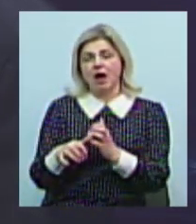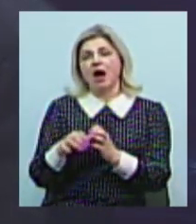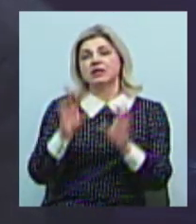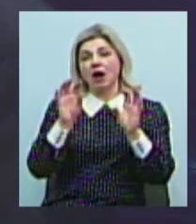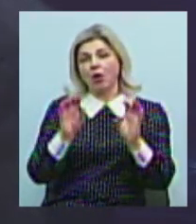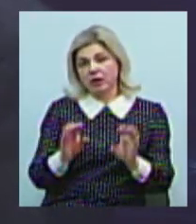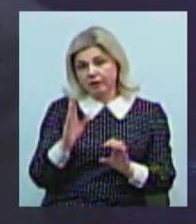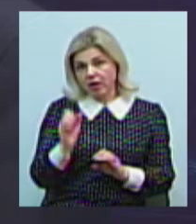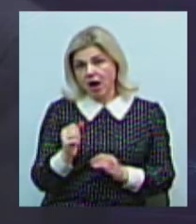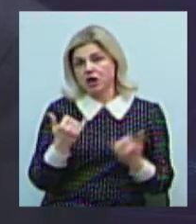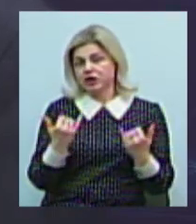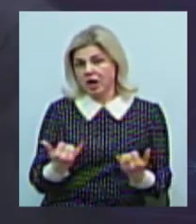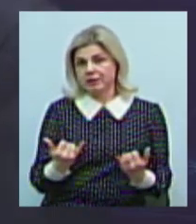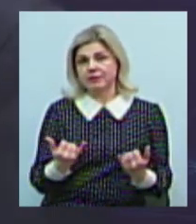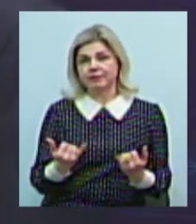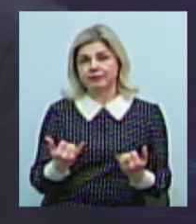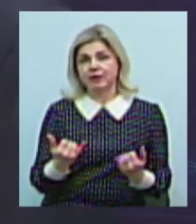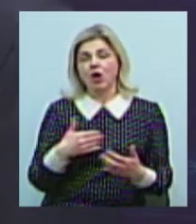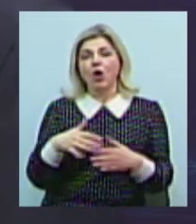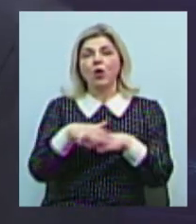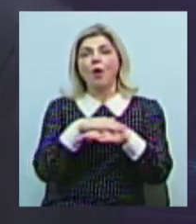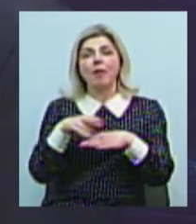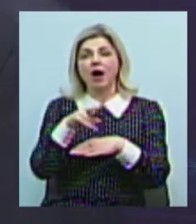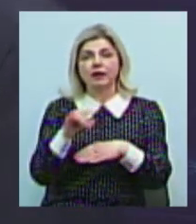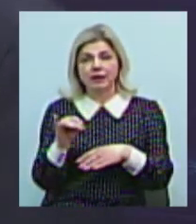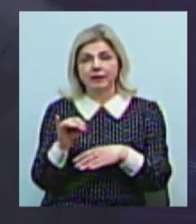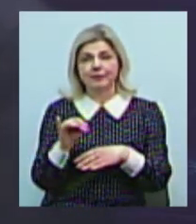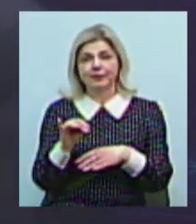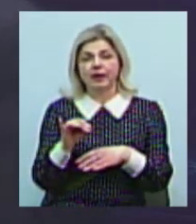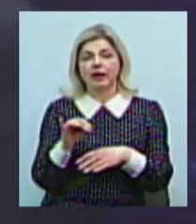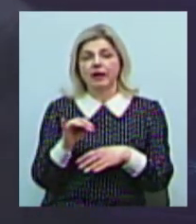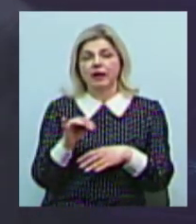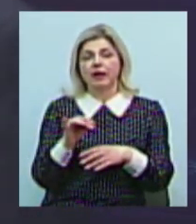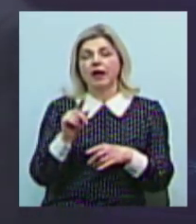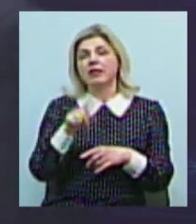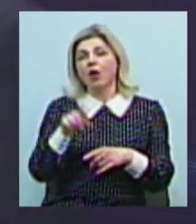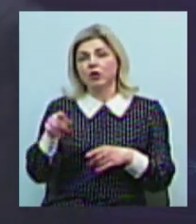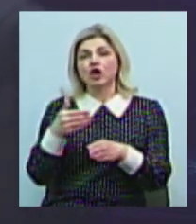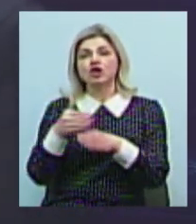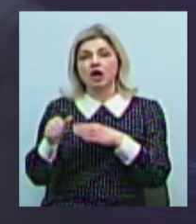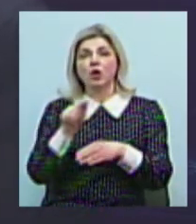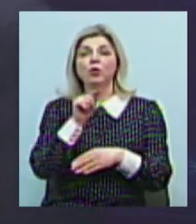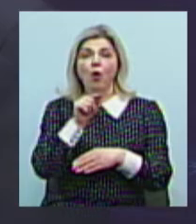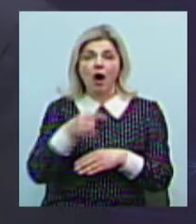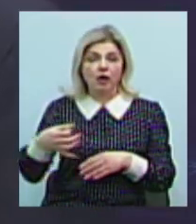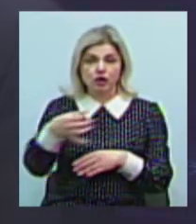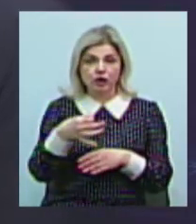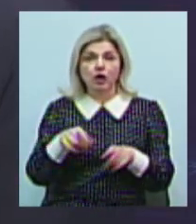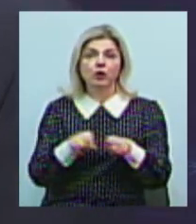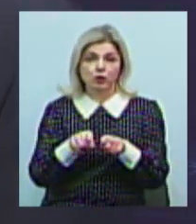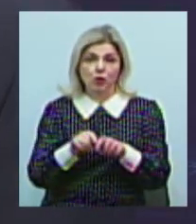то сейчас, по большому счету, громады неоккупированной части Луганщины можно также